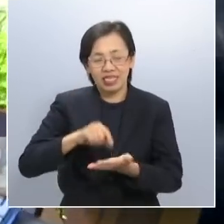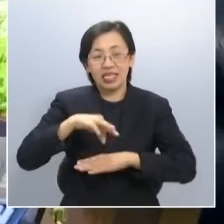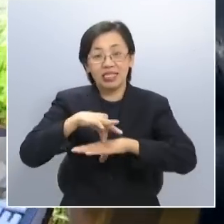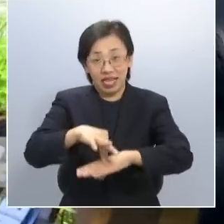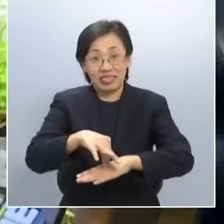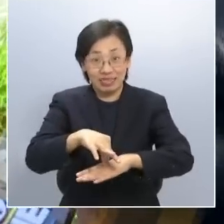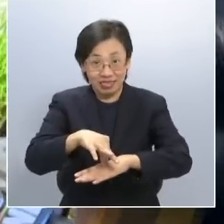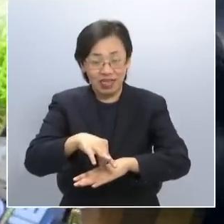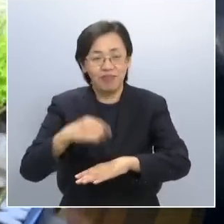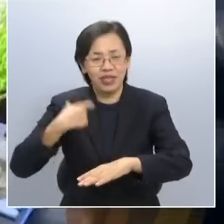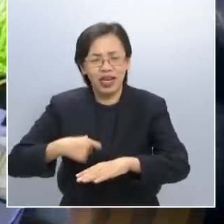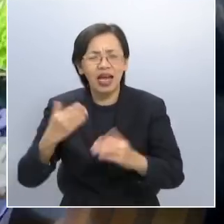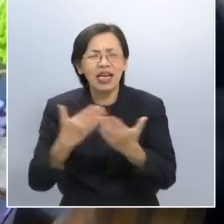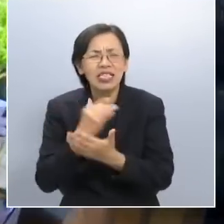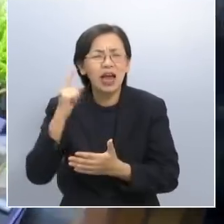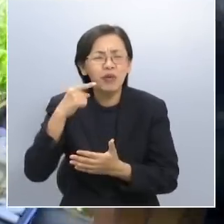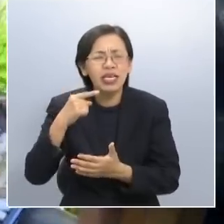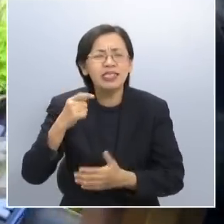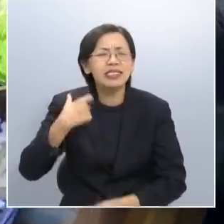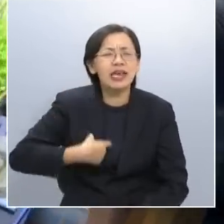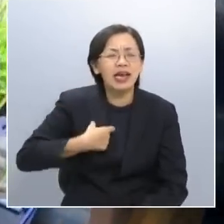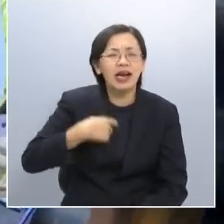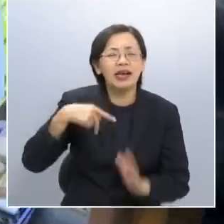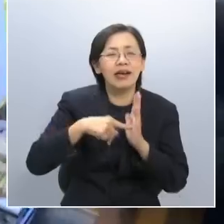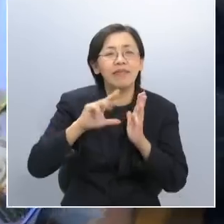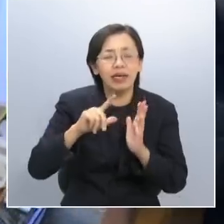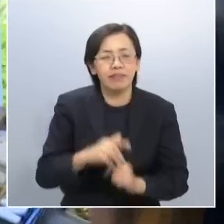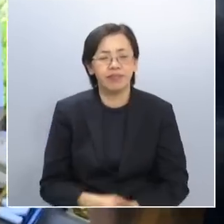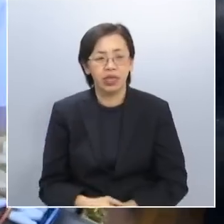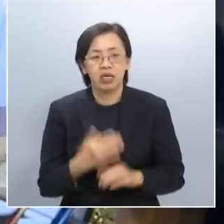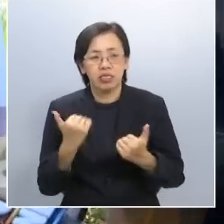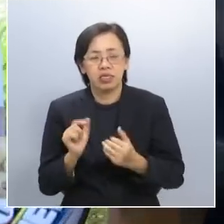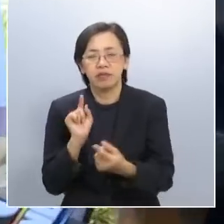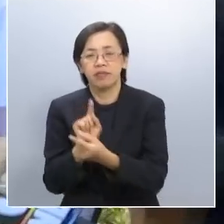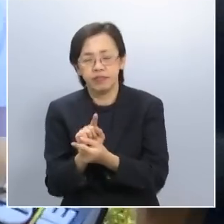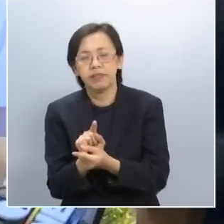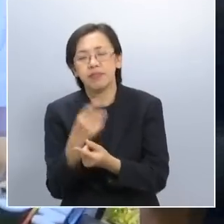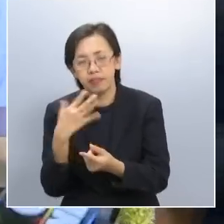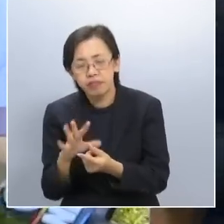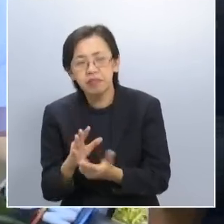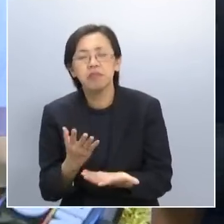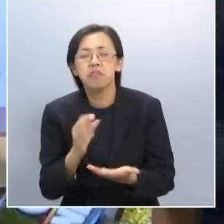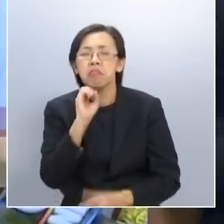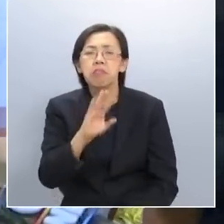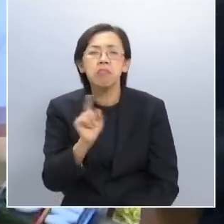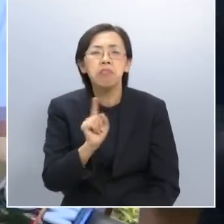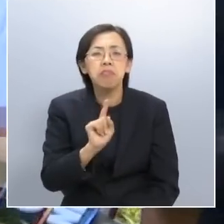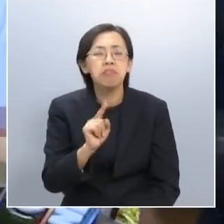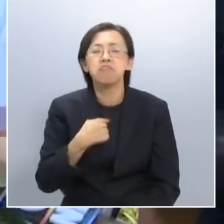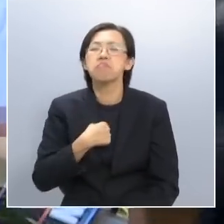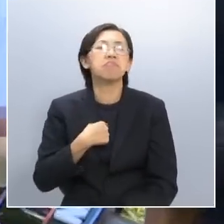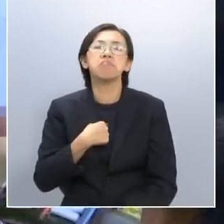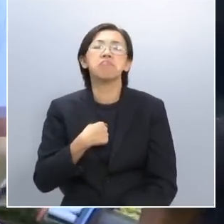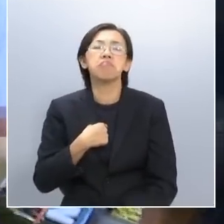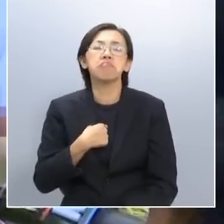แทนที่ทนายพัฒน์เมื่อวานนี้เข้ามาพบกับลูกความและกระบุ ไม่รับเป็น